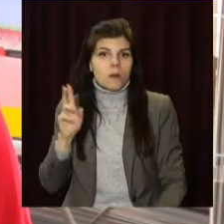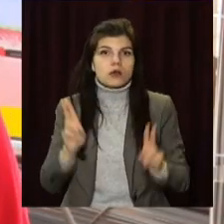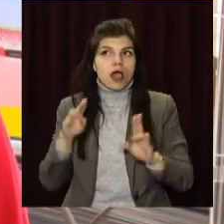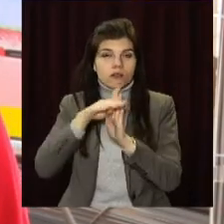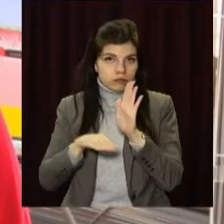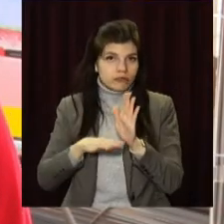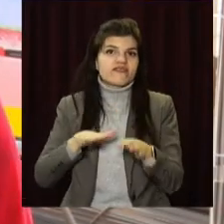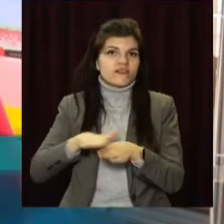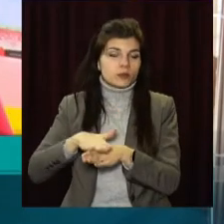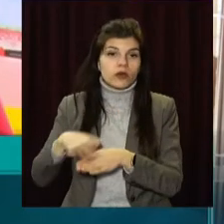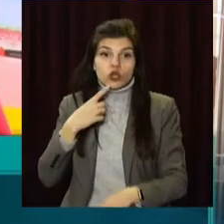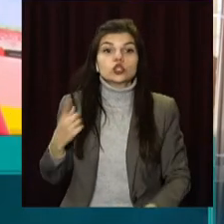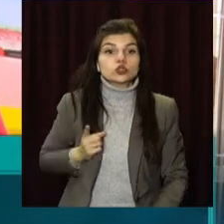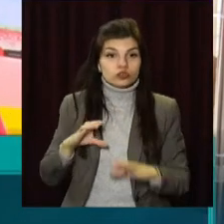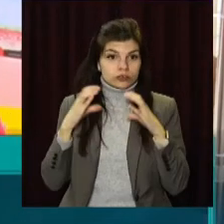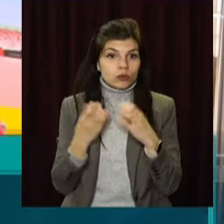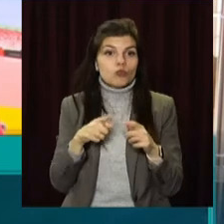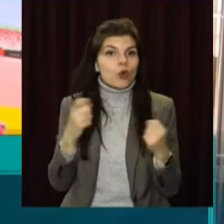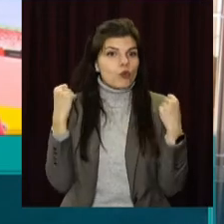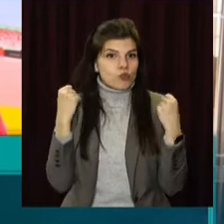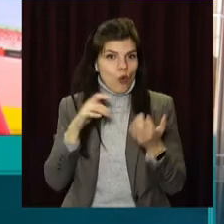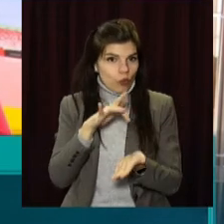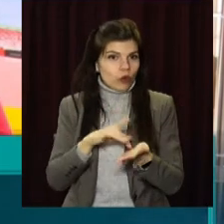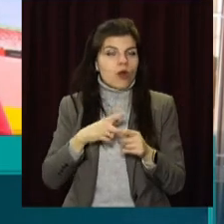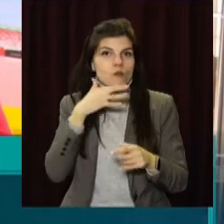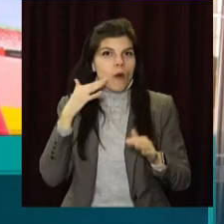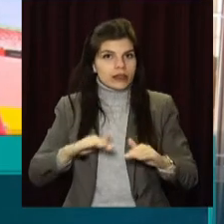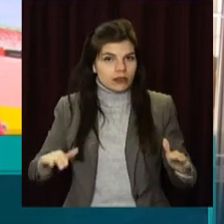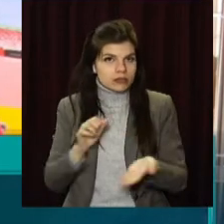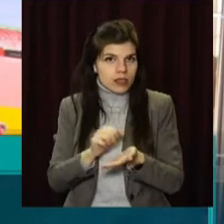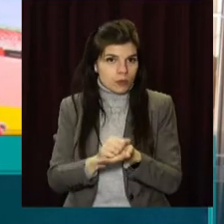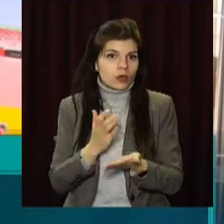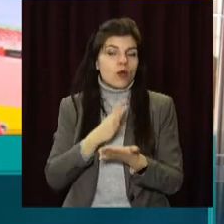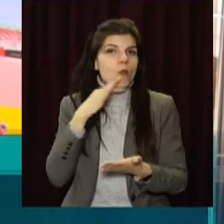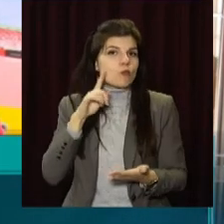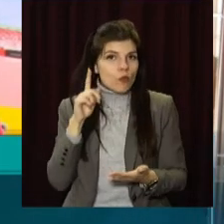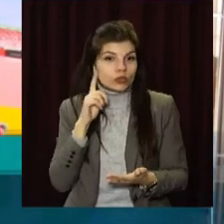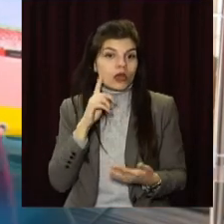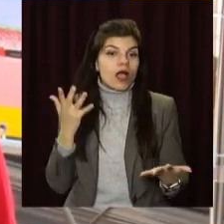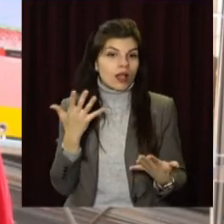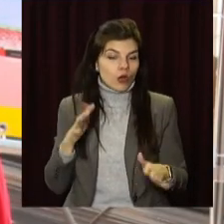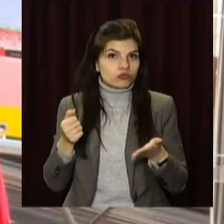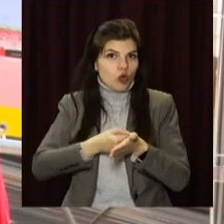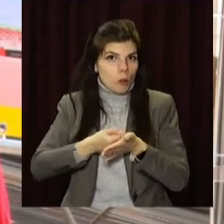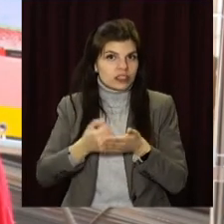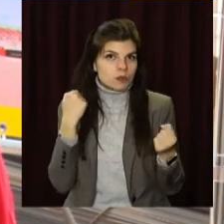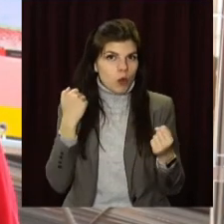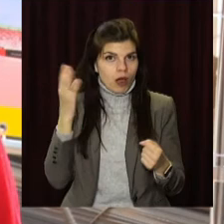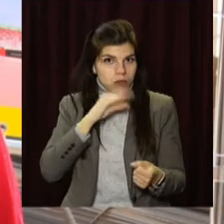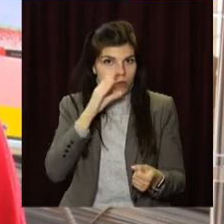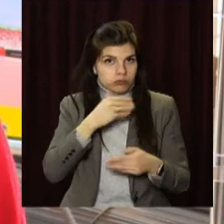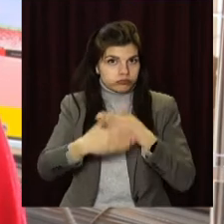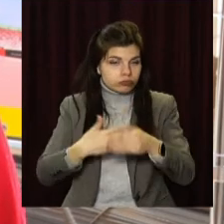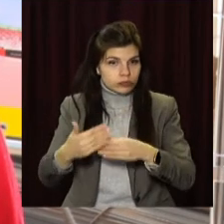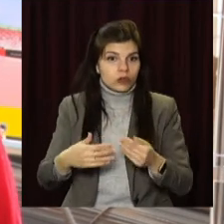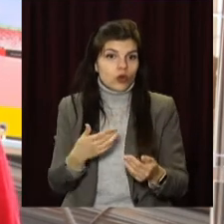цей стадіон. У нас такий спортивний міст, багато дітей займаються спортом, багато молоді, які багато чого досягли вже в спорті. І якраз